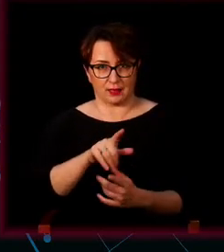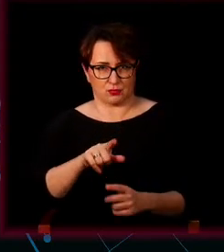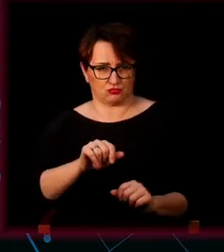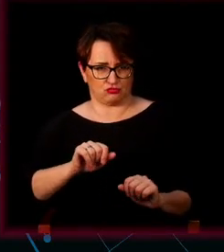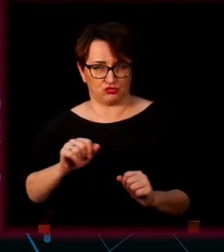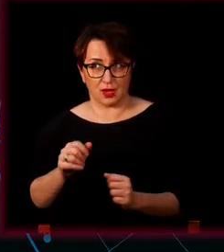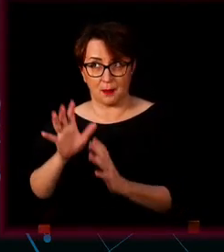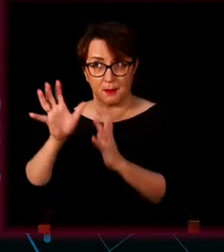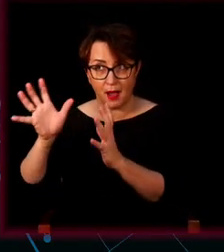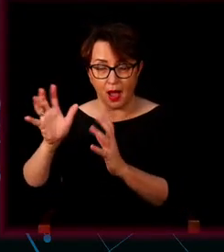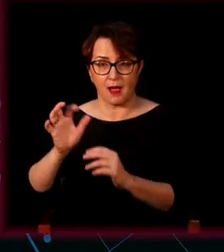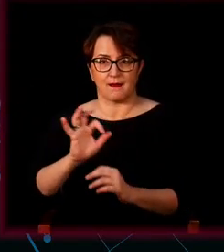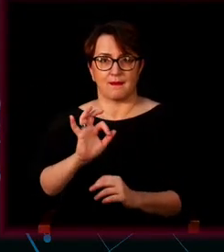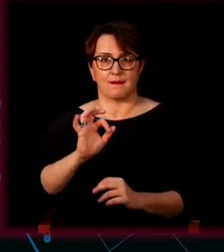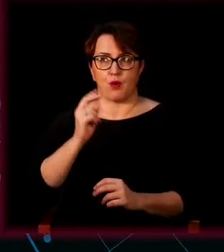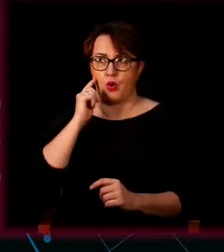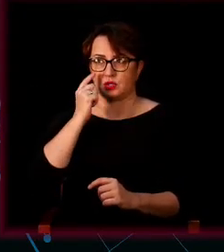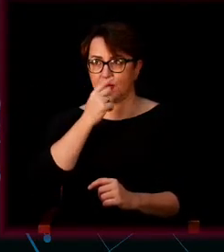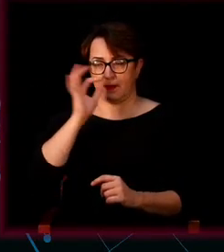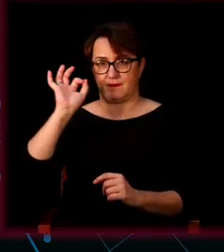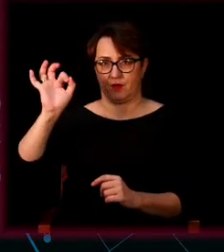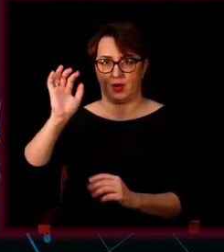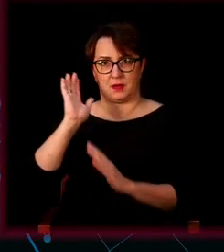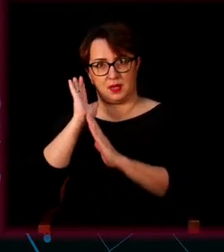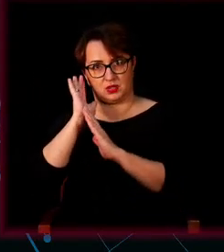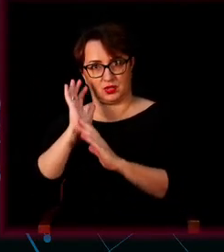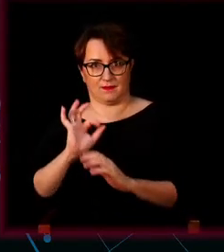zimy jakby oczami jego mieszkańców